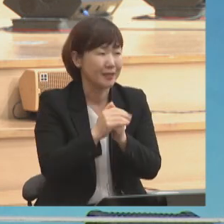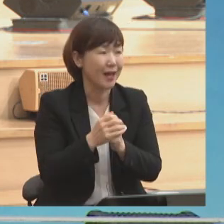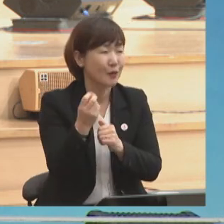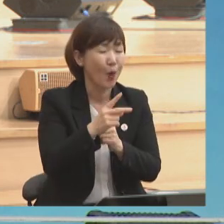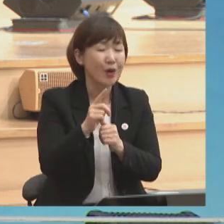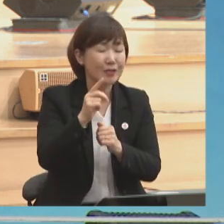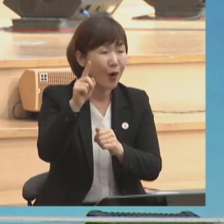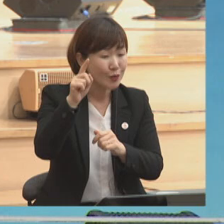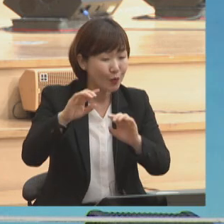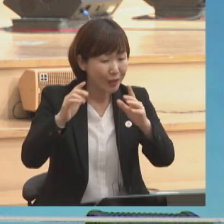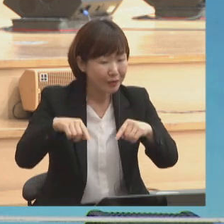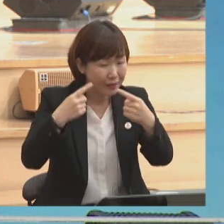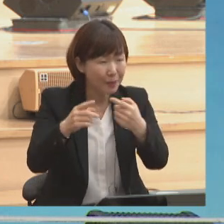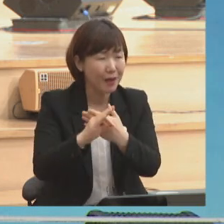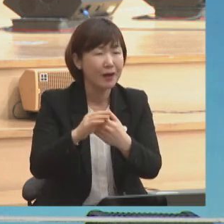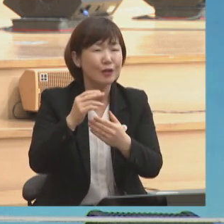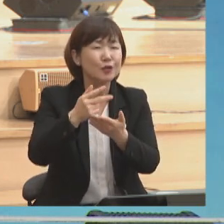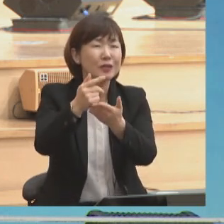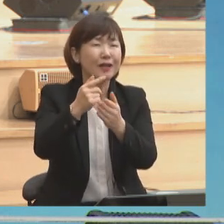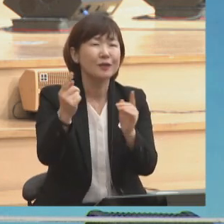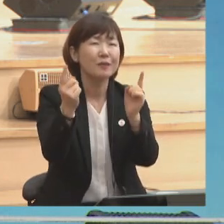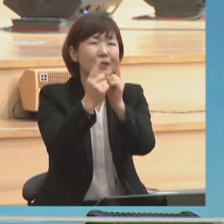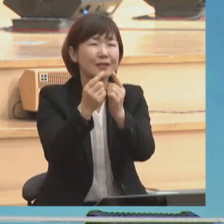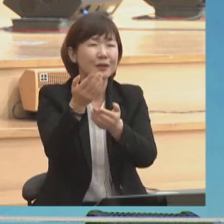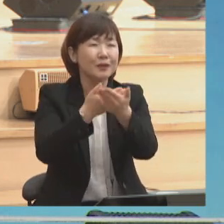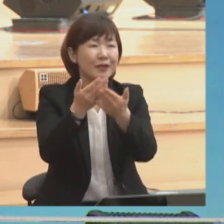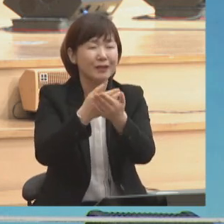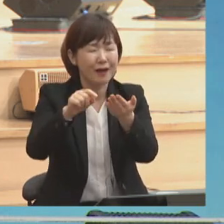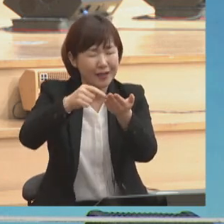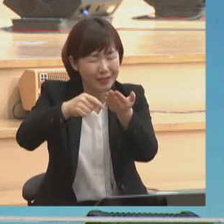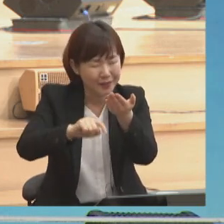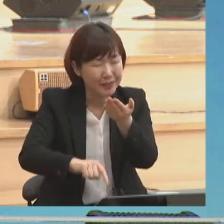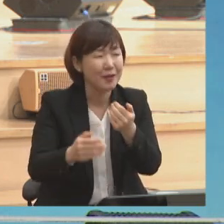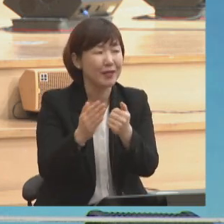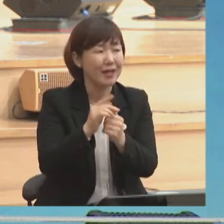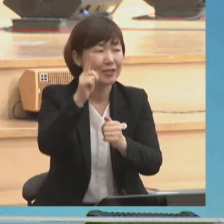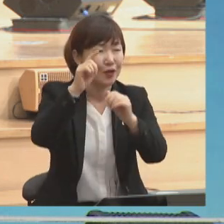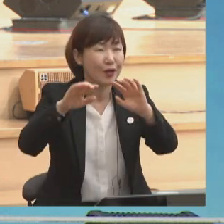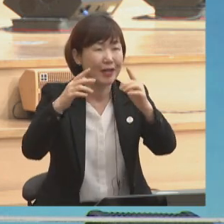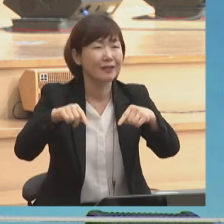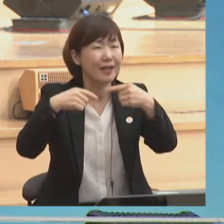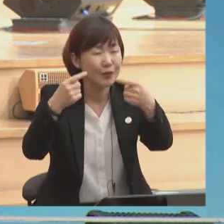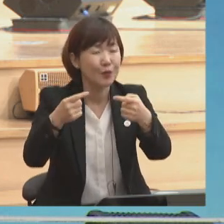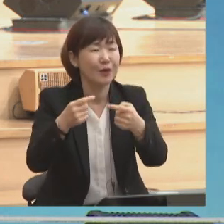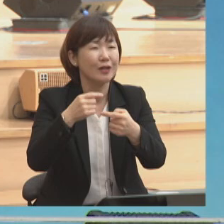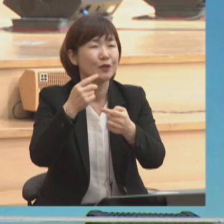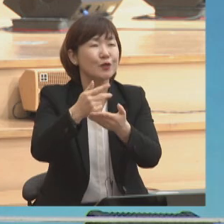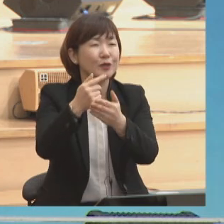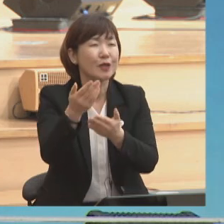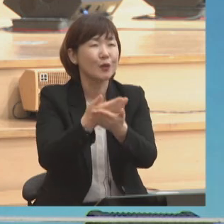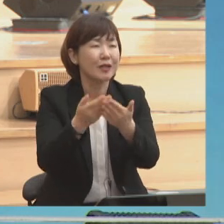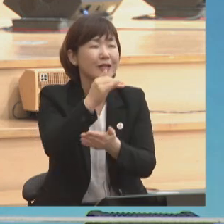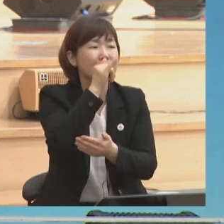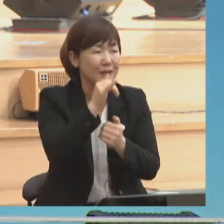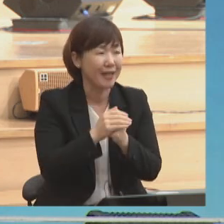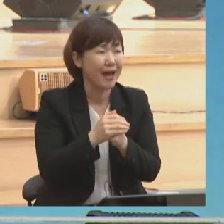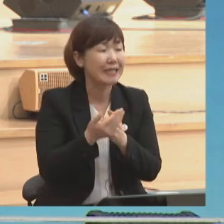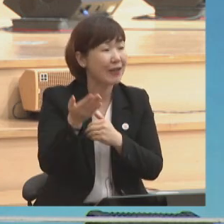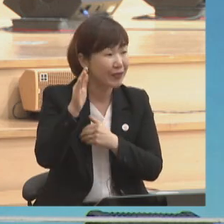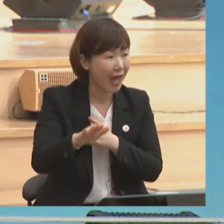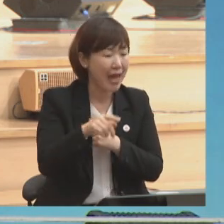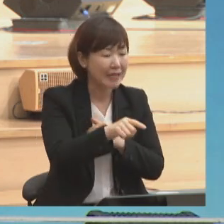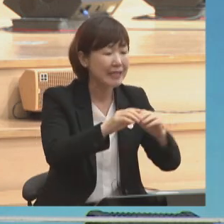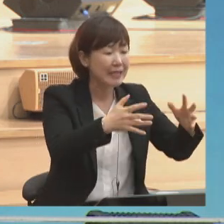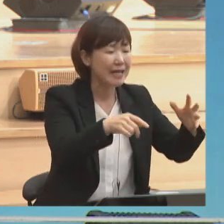깊은 교제를 나누게 될 거니까 천국에도 우리는 주님과 교제를 나누게 되어지죠. 그러면 이 땅에서만